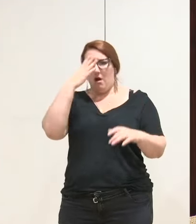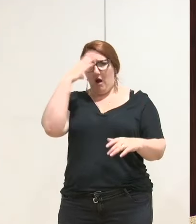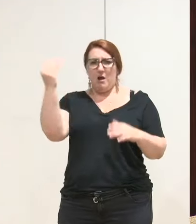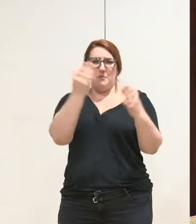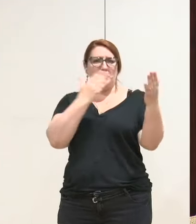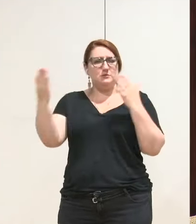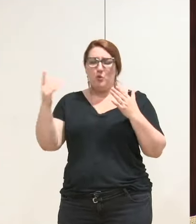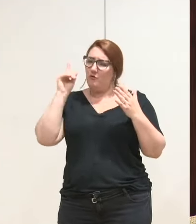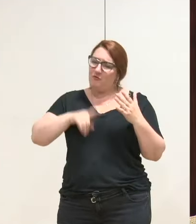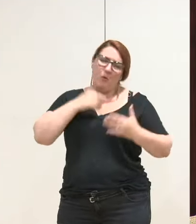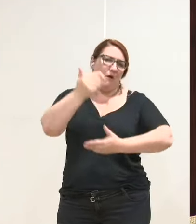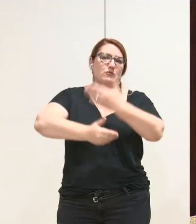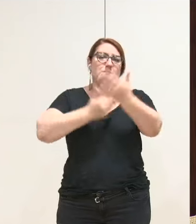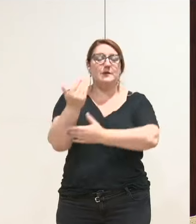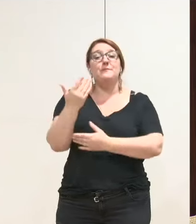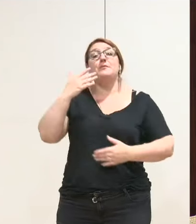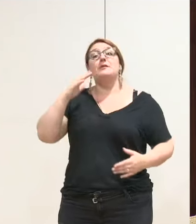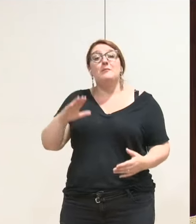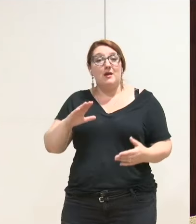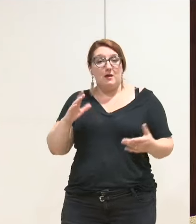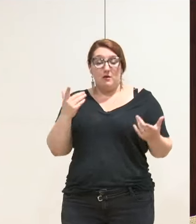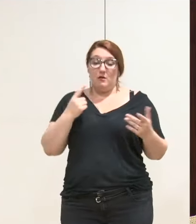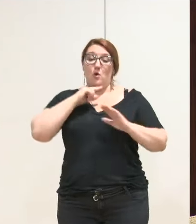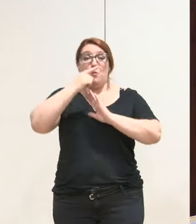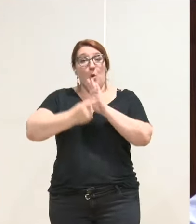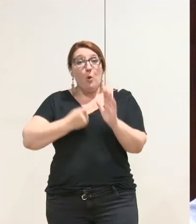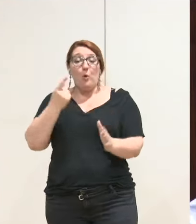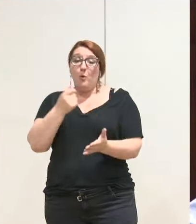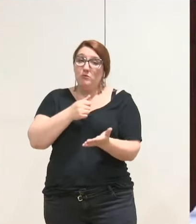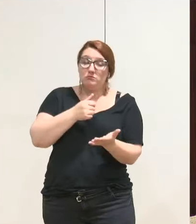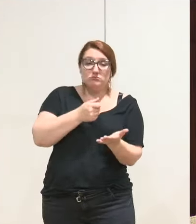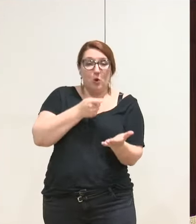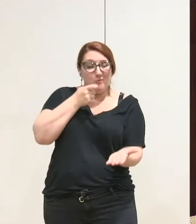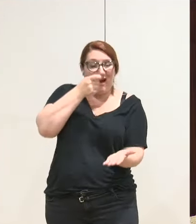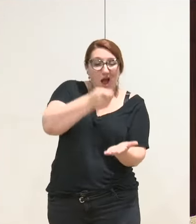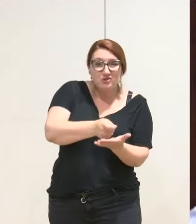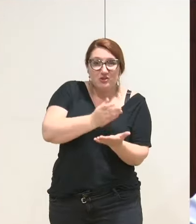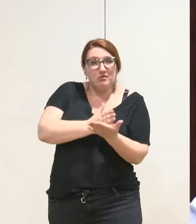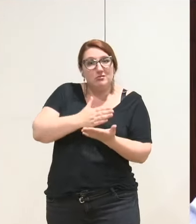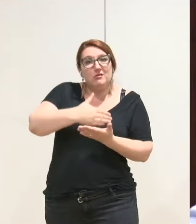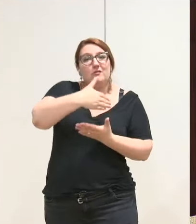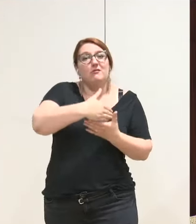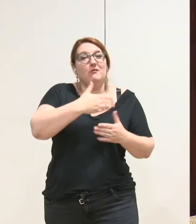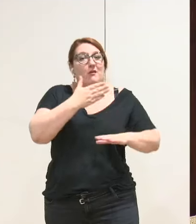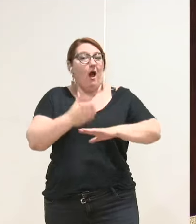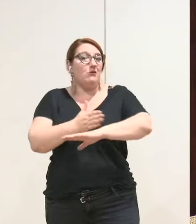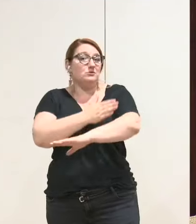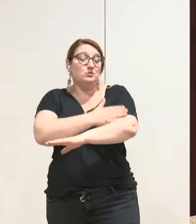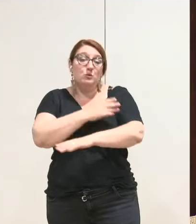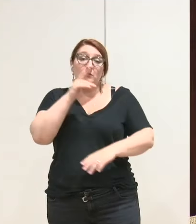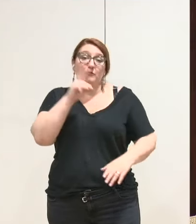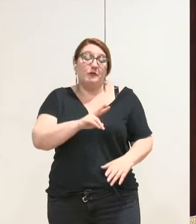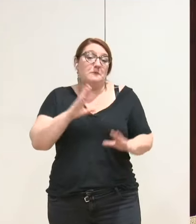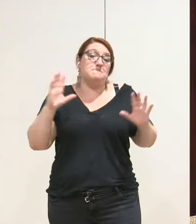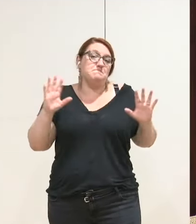niveau de recapitalisation évidemment elle se pose toujours je ne sais pas si c'est la dernière ce que je sais c'est qu'à partir du